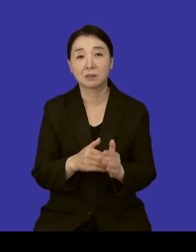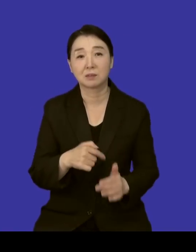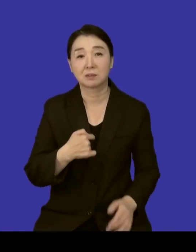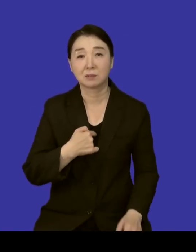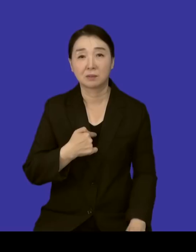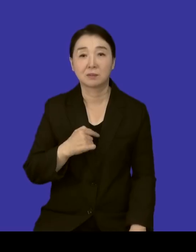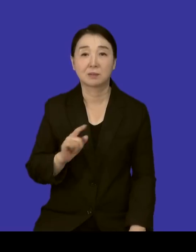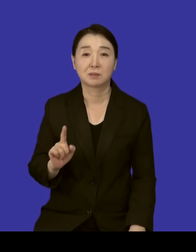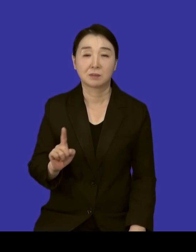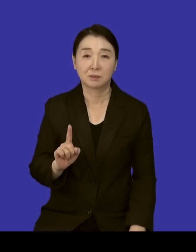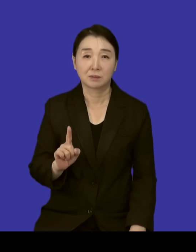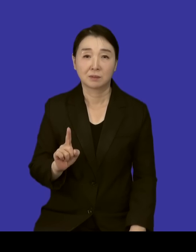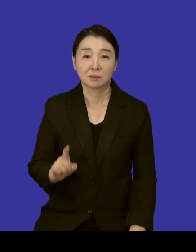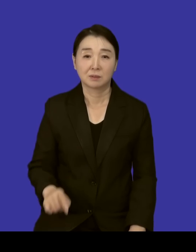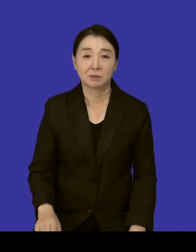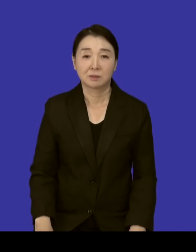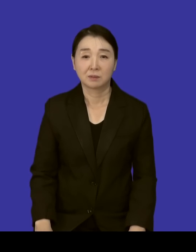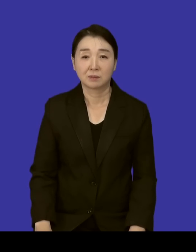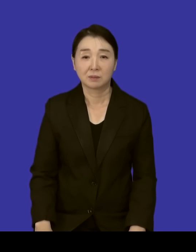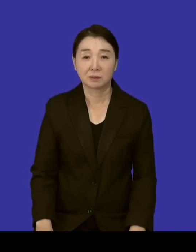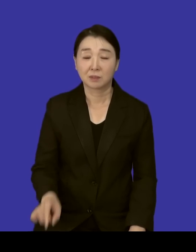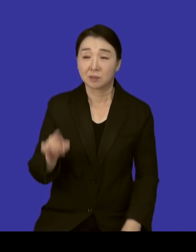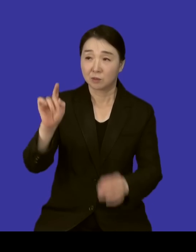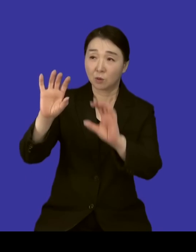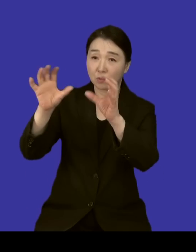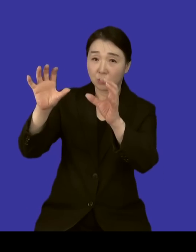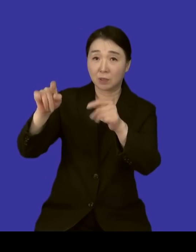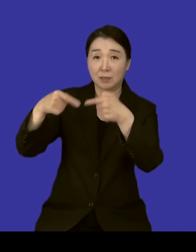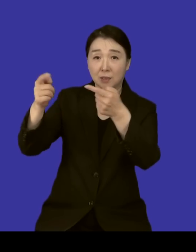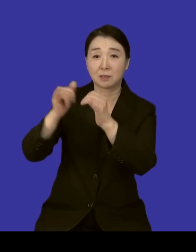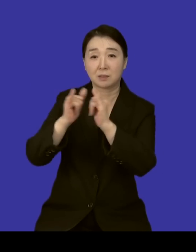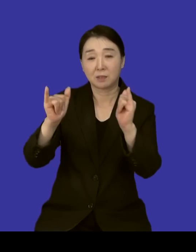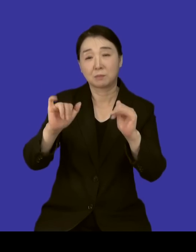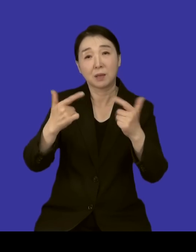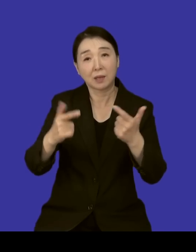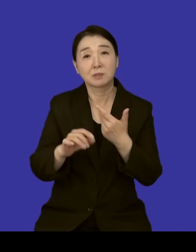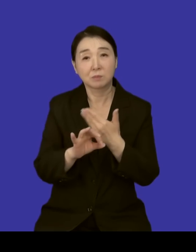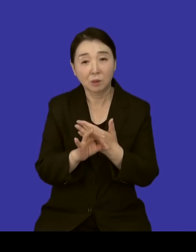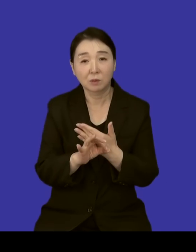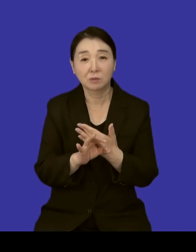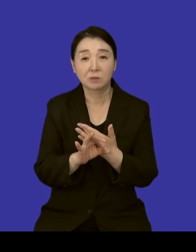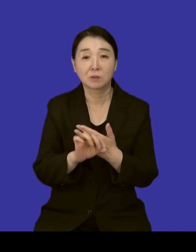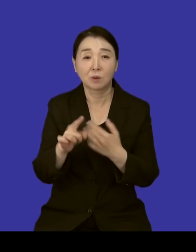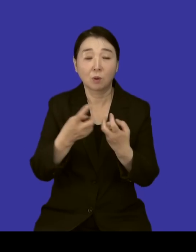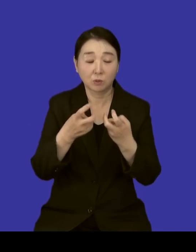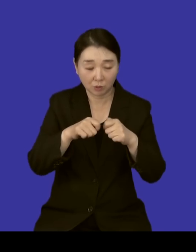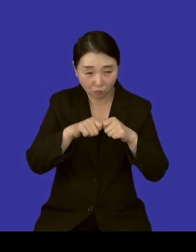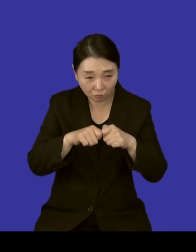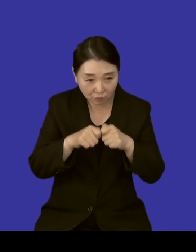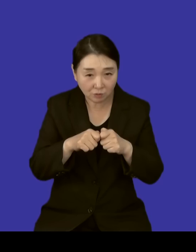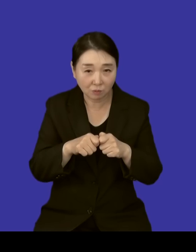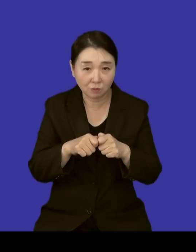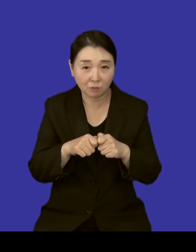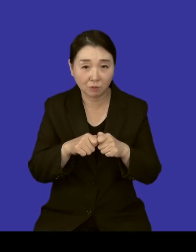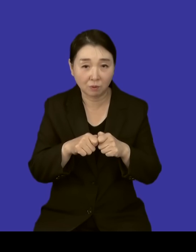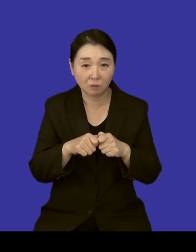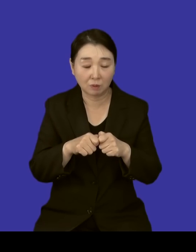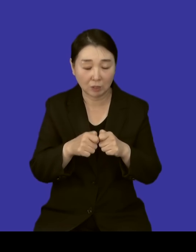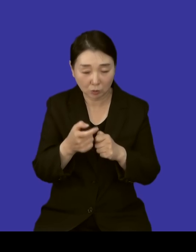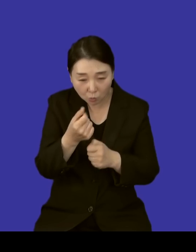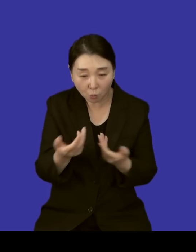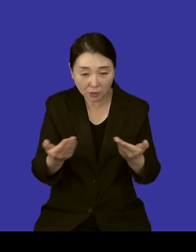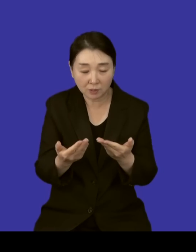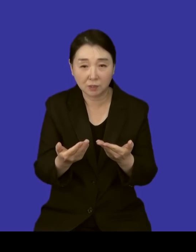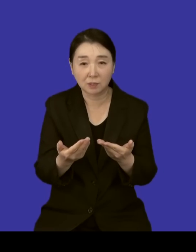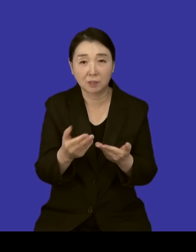제가 그게 천국에 가는 사람이 아니라면 어떻게 그렇게 구체적으로 그렇죠. 그 사소한 일을